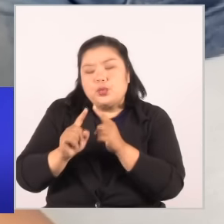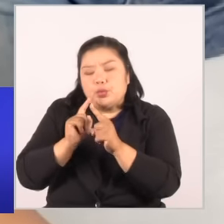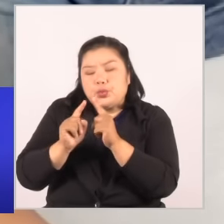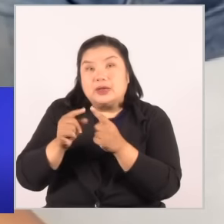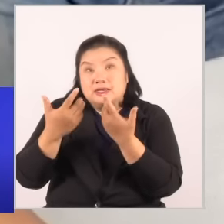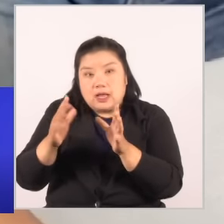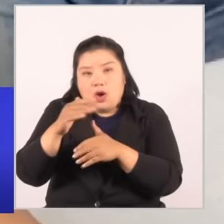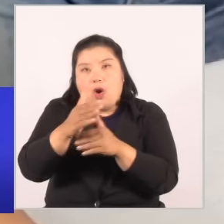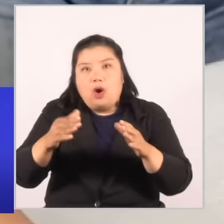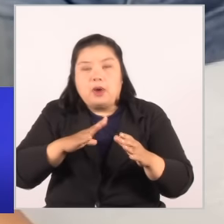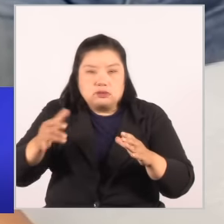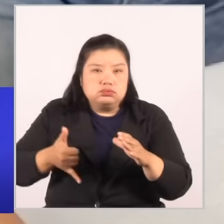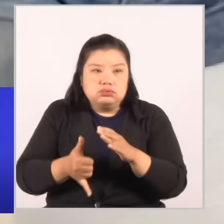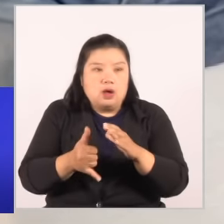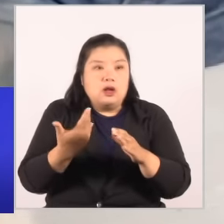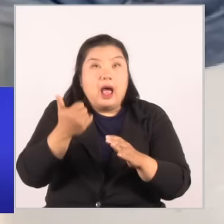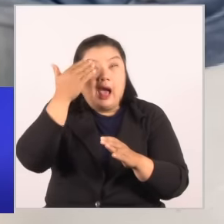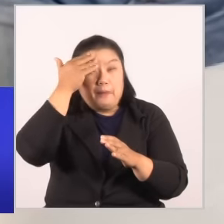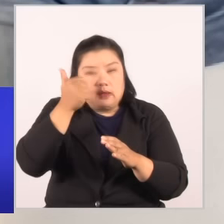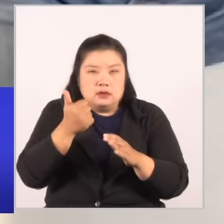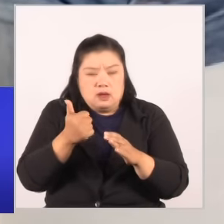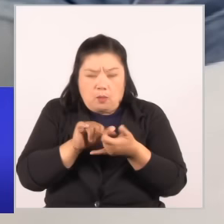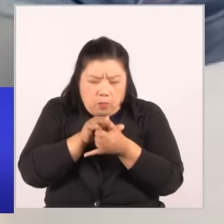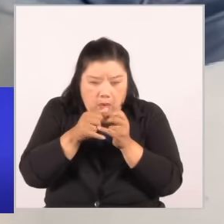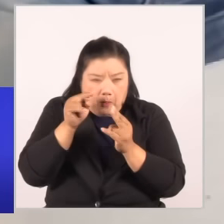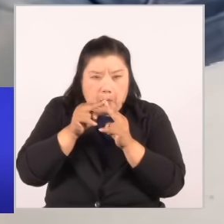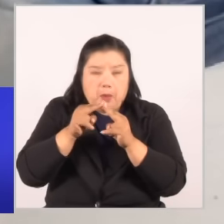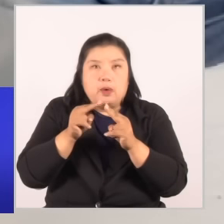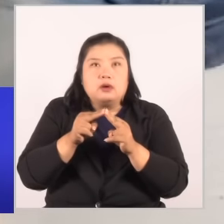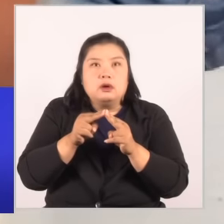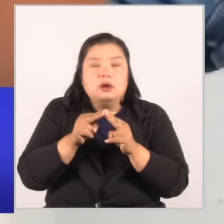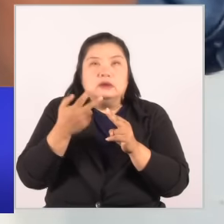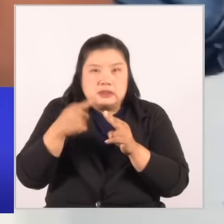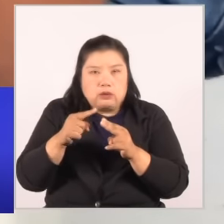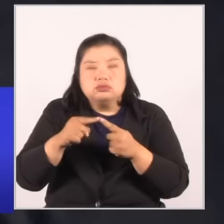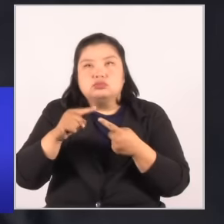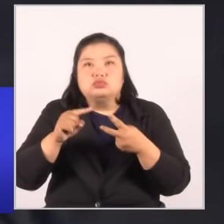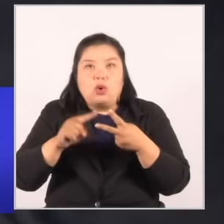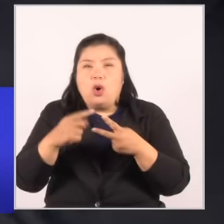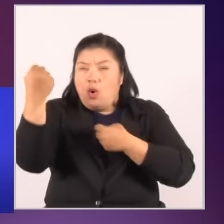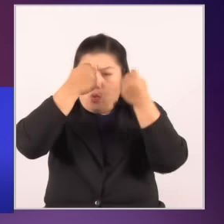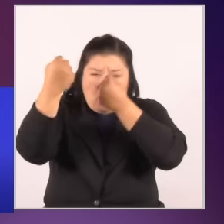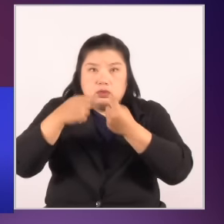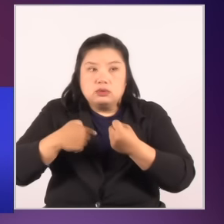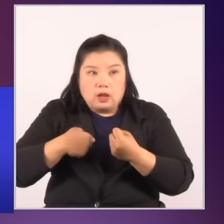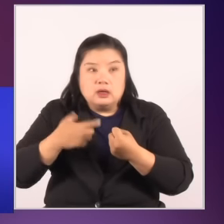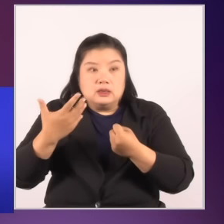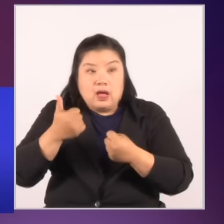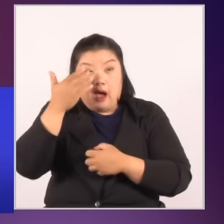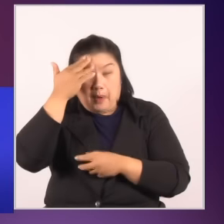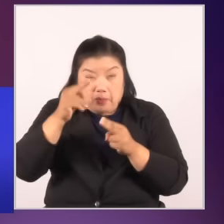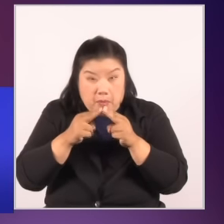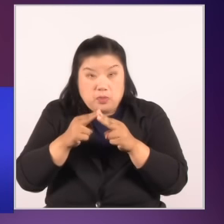ใช้กำลังกับเธอล่วงละเมิดทางเพศเธอทำร้ายร่างกายเธอในระหว่างที่มีเพศสัมพันธ์ก็ทำร้ายร่างกายเ